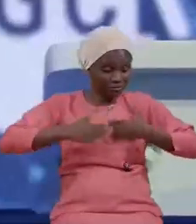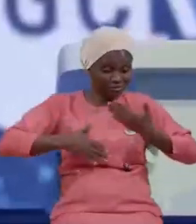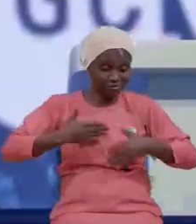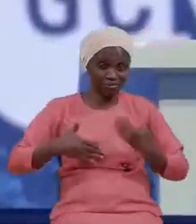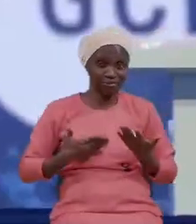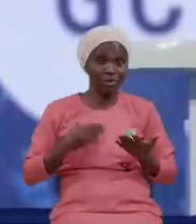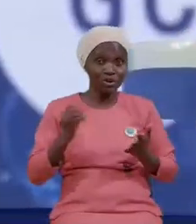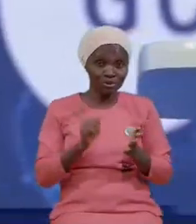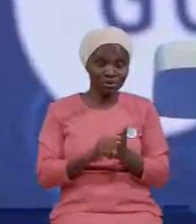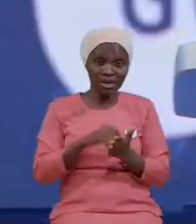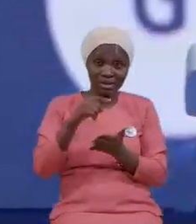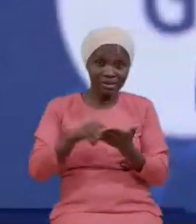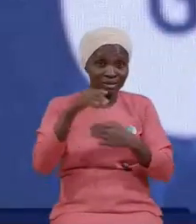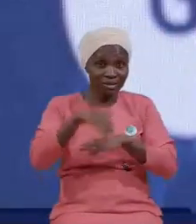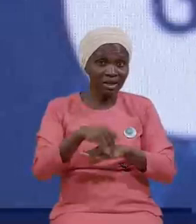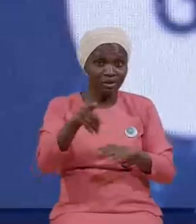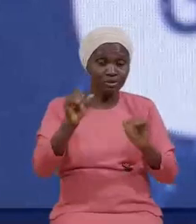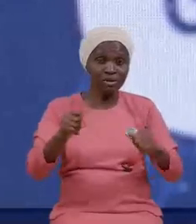Pour que ce soit, tu aies la délivrance.